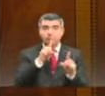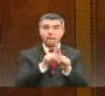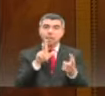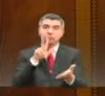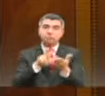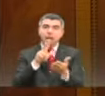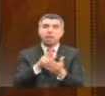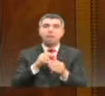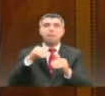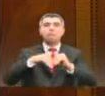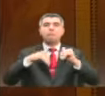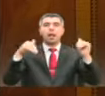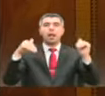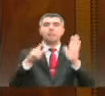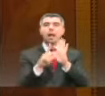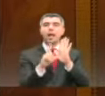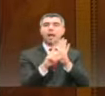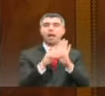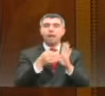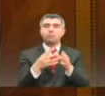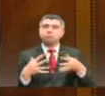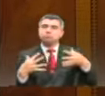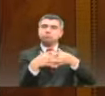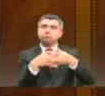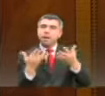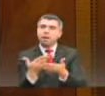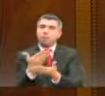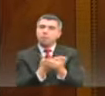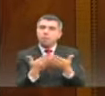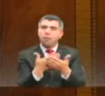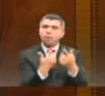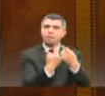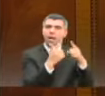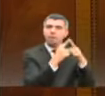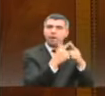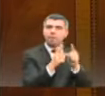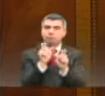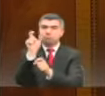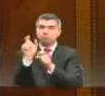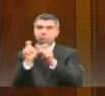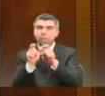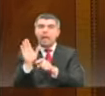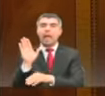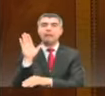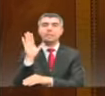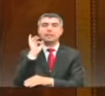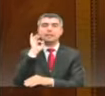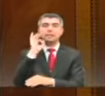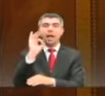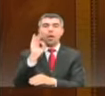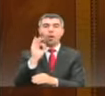قبل البرلمان وفق منهجية تشاركية مع مختلف الفاعلين في هذا المجال، في مجال